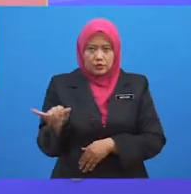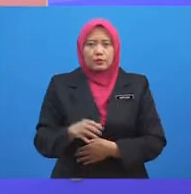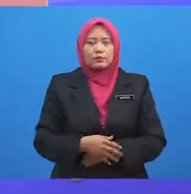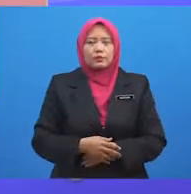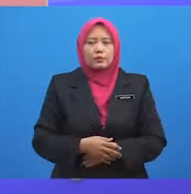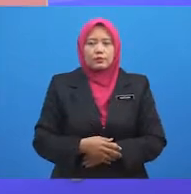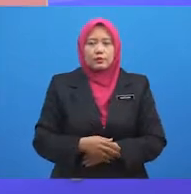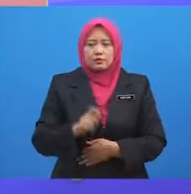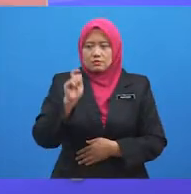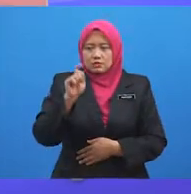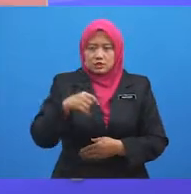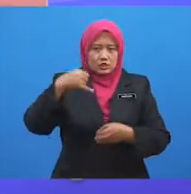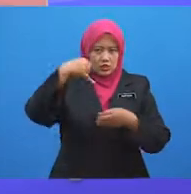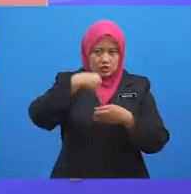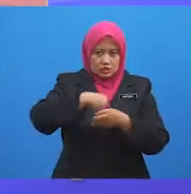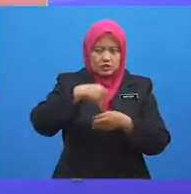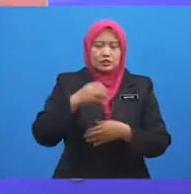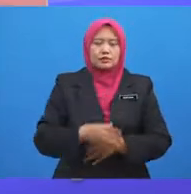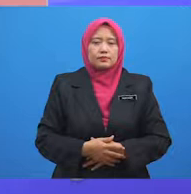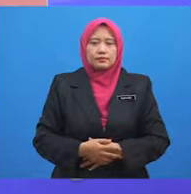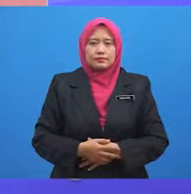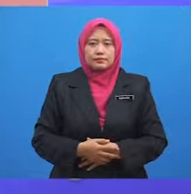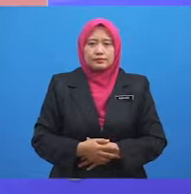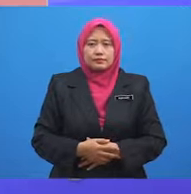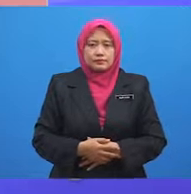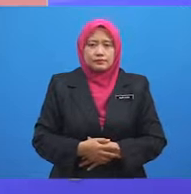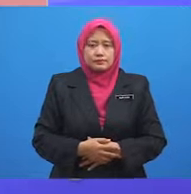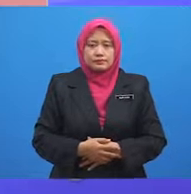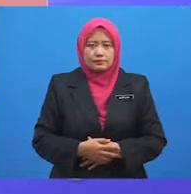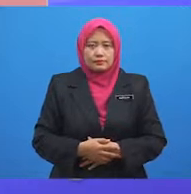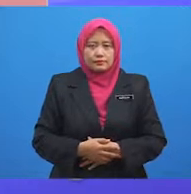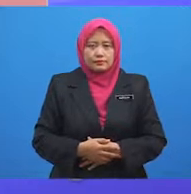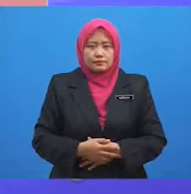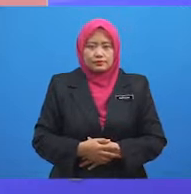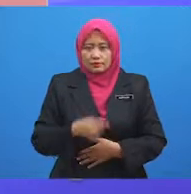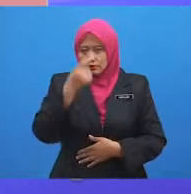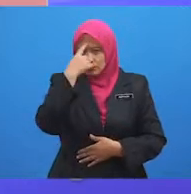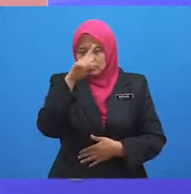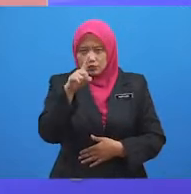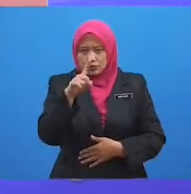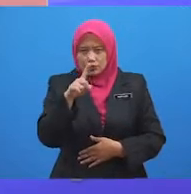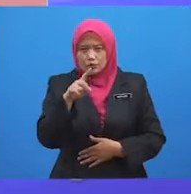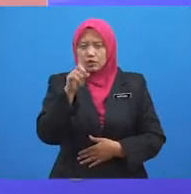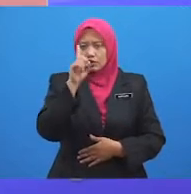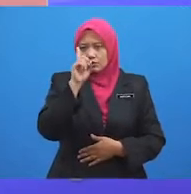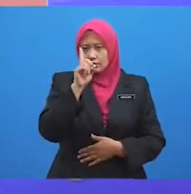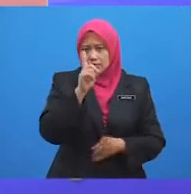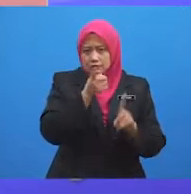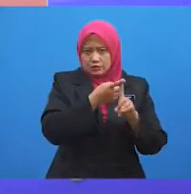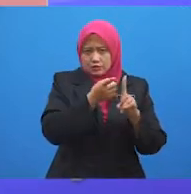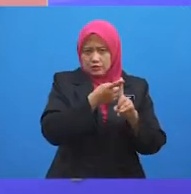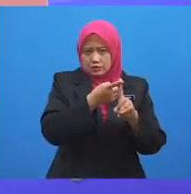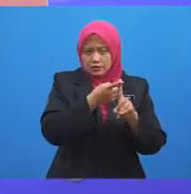bilangan neutron dan nombor nukleon. Sebagai langkah pertama,